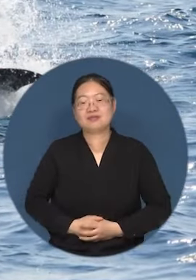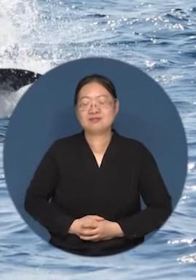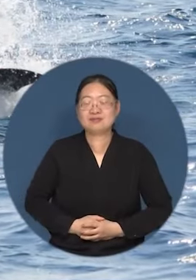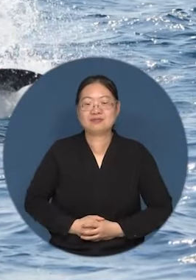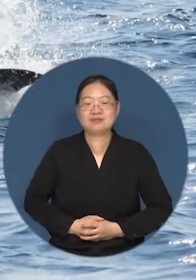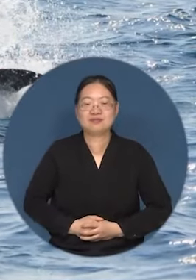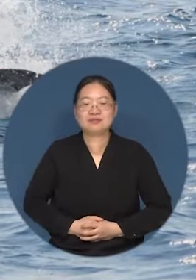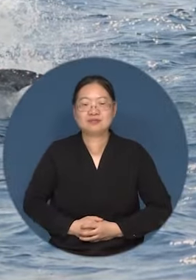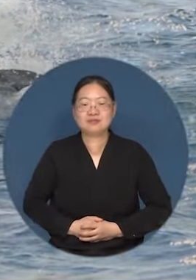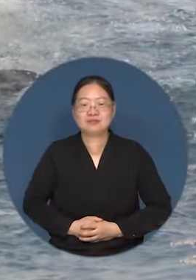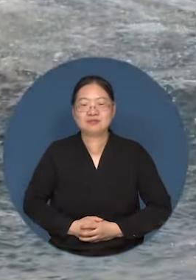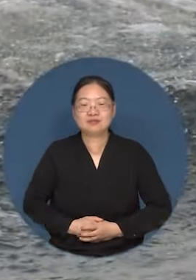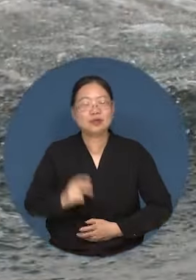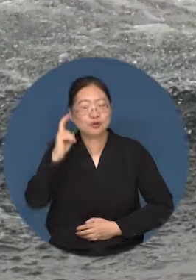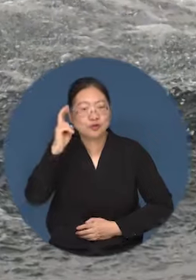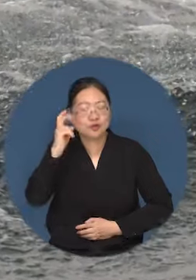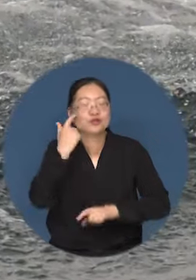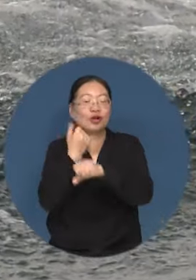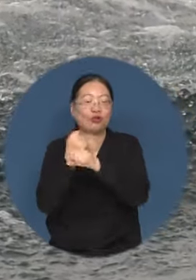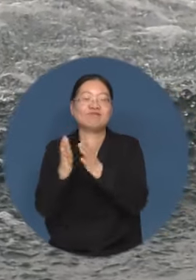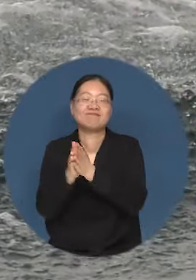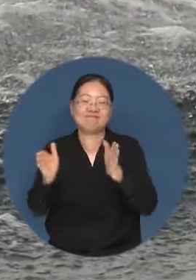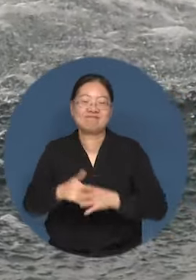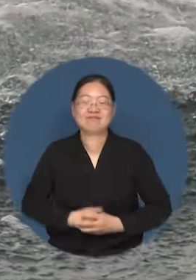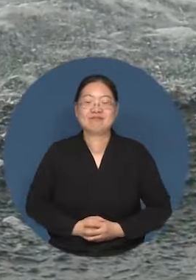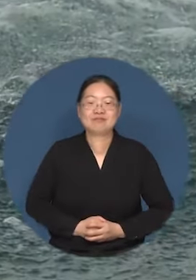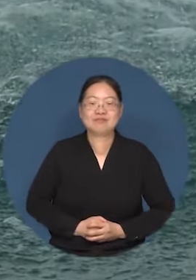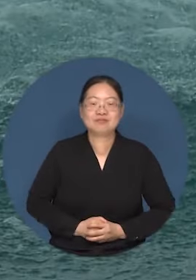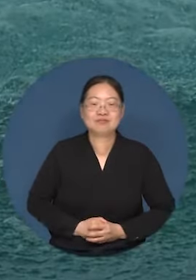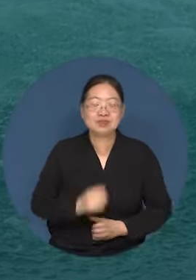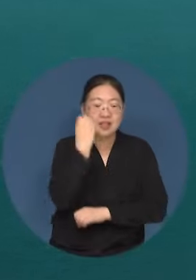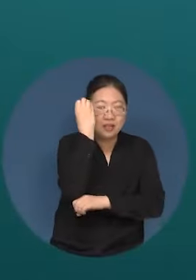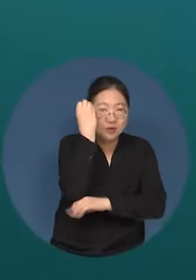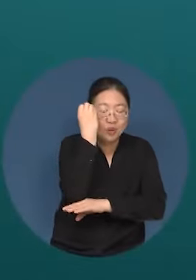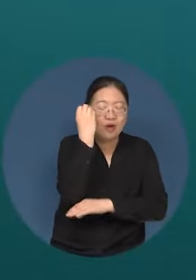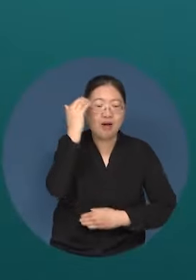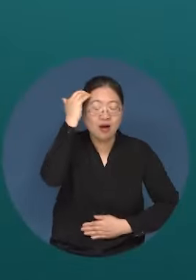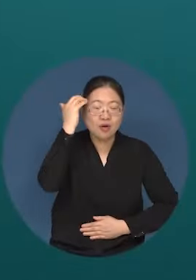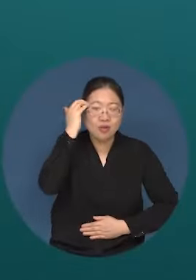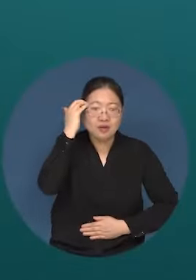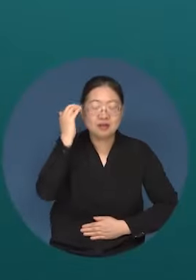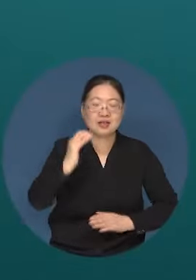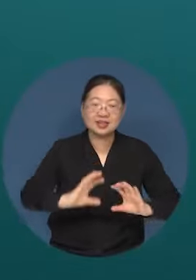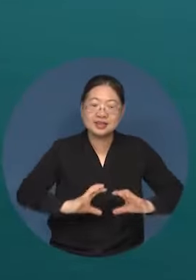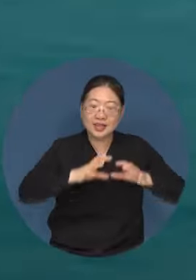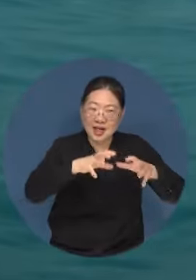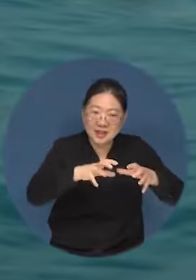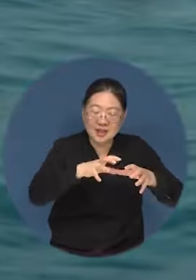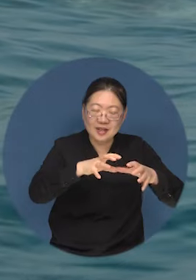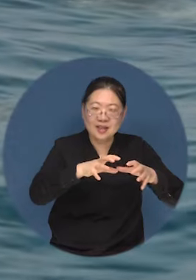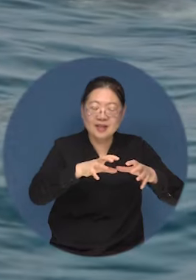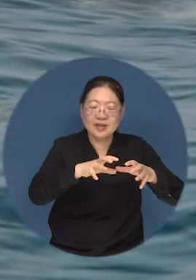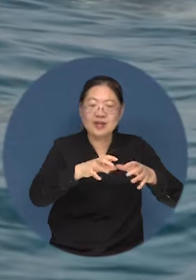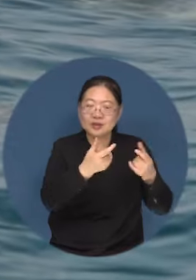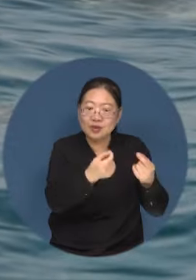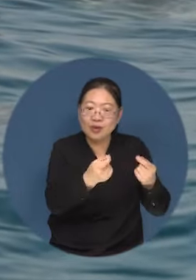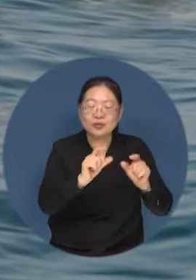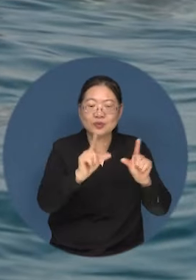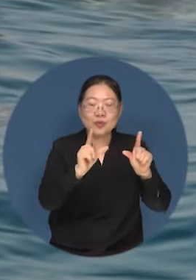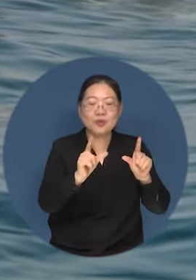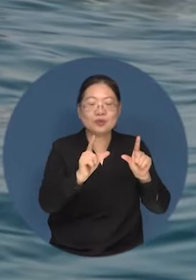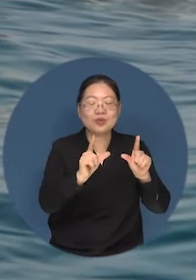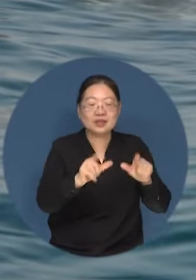아닐까라고 생각하고 연구를 시작하게 된 거죠. 이해가 됐습니다. 네. 그러니까 기존에도 우리는 전 세계적으로 그랬던 것처럼 동해,